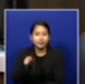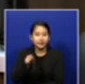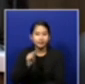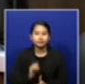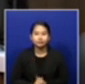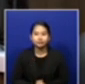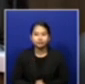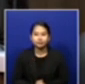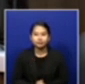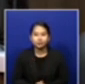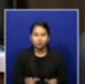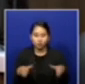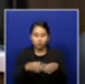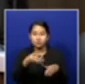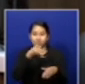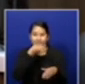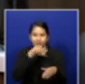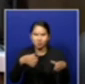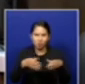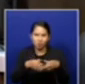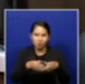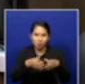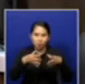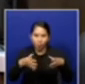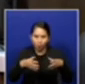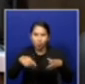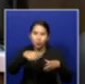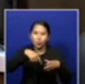แต่แม้จะเป็นกลุ่มอาชีพที่มีจำนวนมากที่สุด